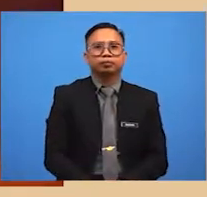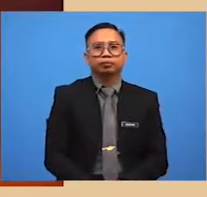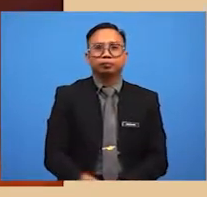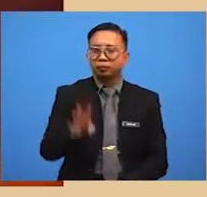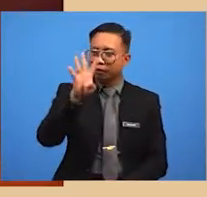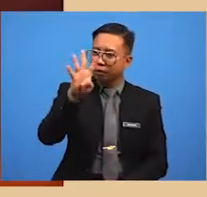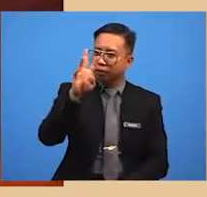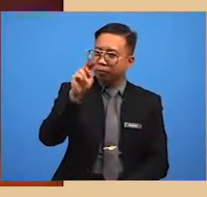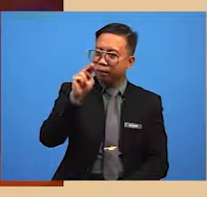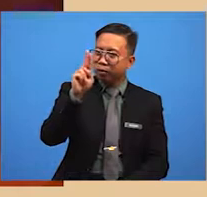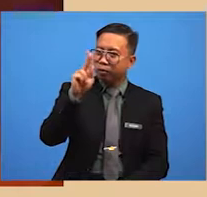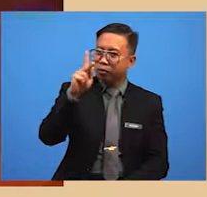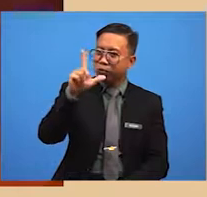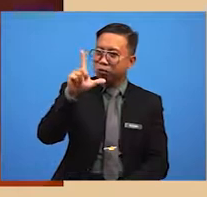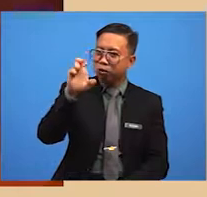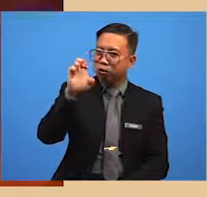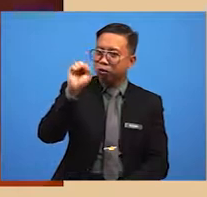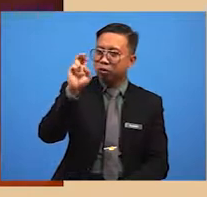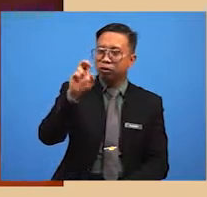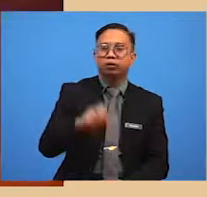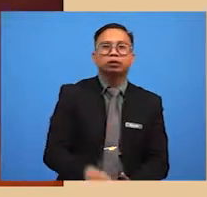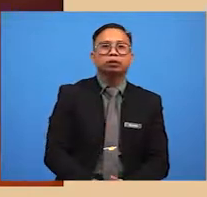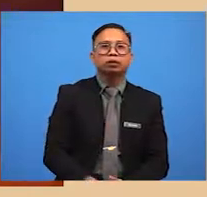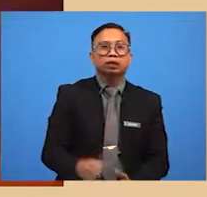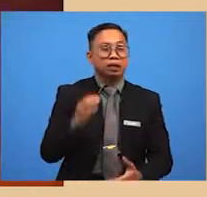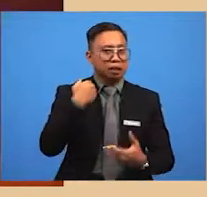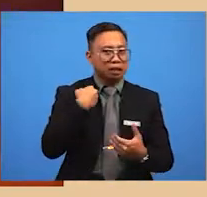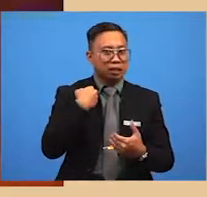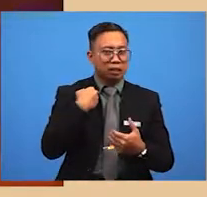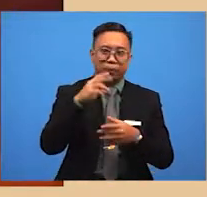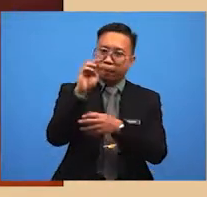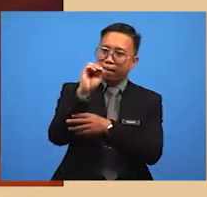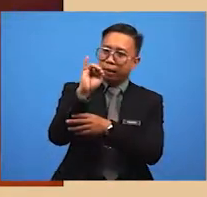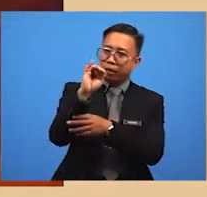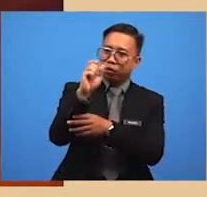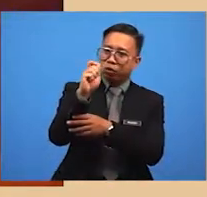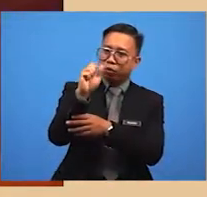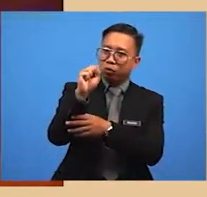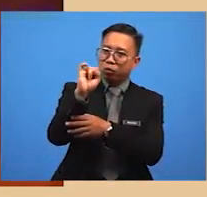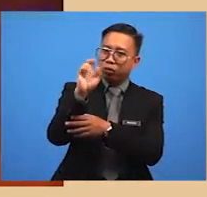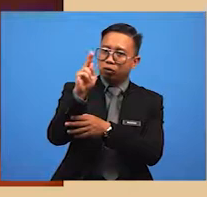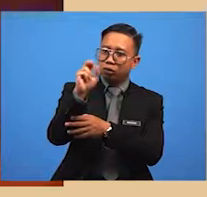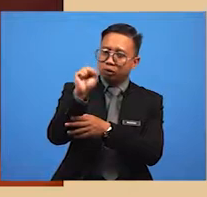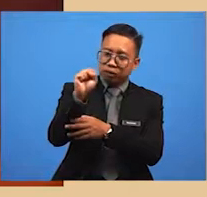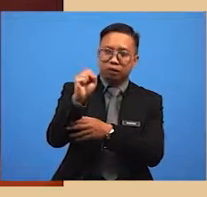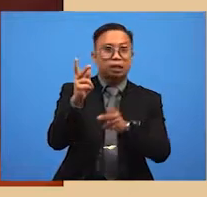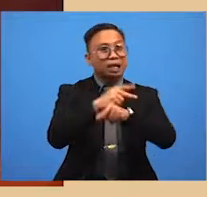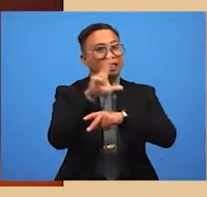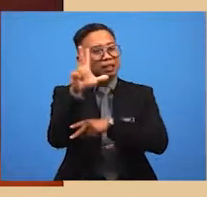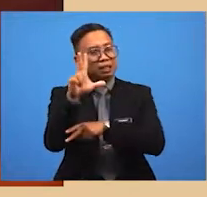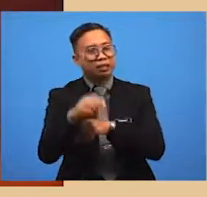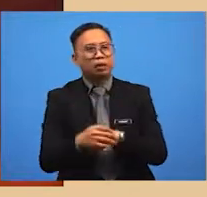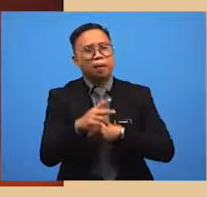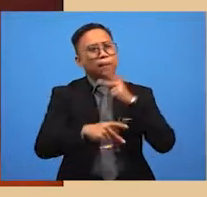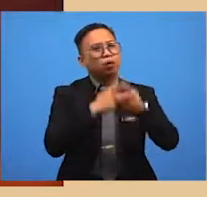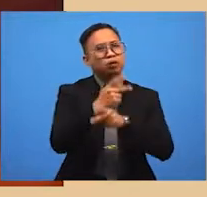4 nukleus tadi pula akan menjalankan mitosis untuk kali ketiga. Proses